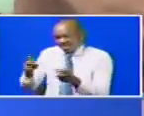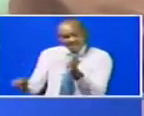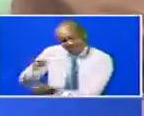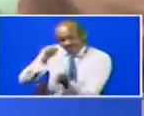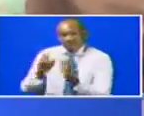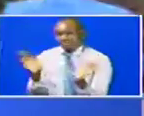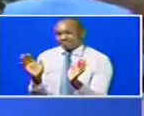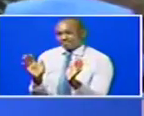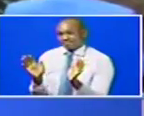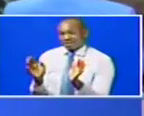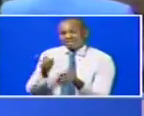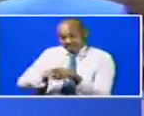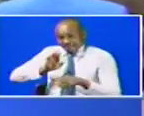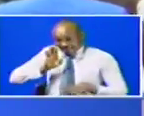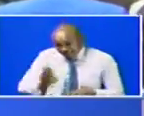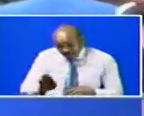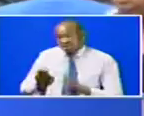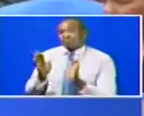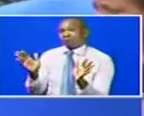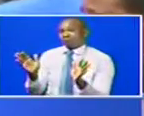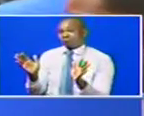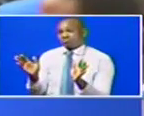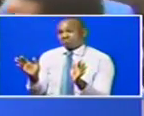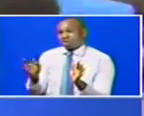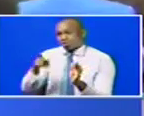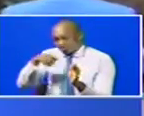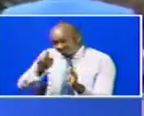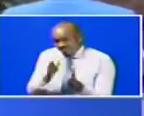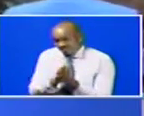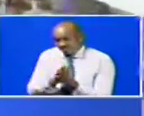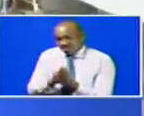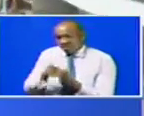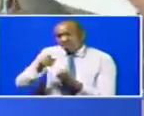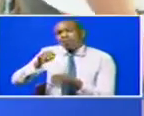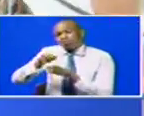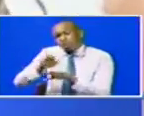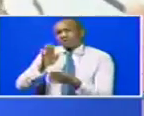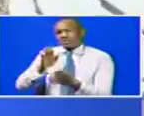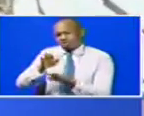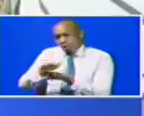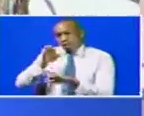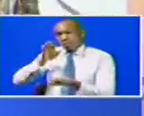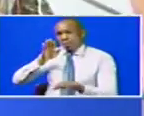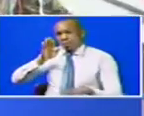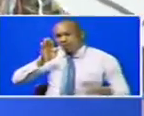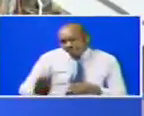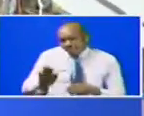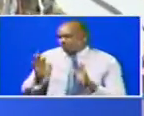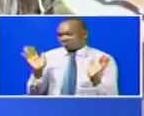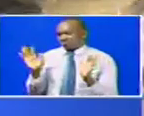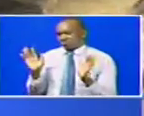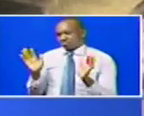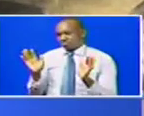usijaribu kuipindua. Alafu kama ni kubreki, kama ni kukanyaga breki, we say brake gradually. Usifanye ile kitu ambacho tunaita threshold braking.